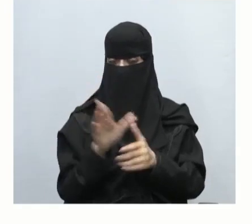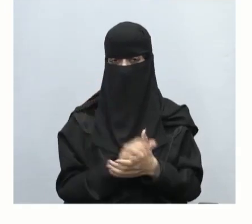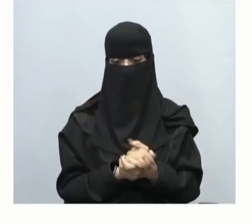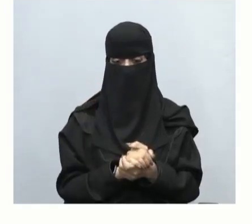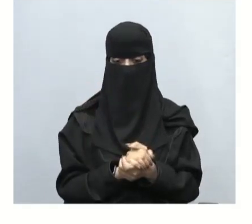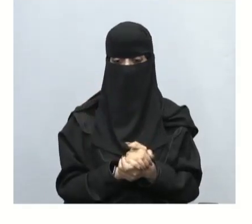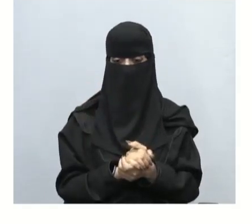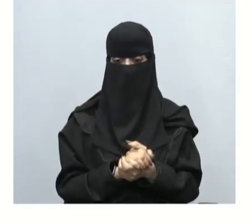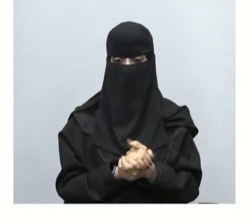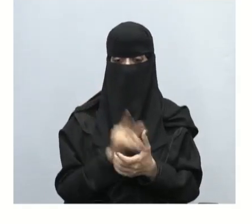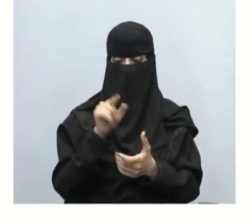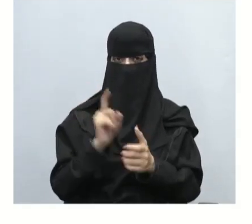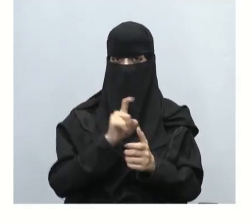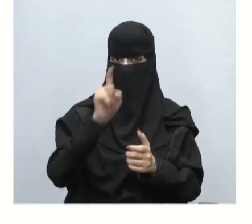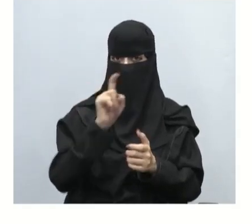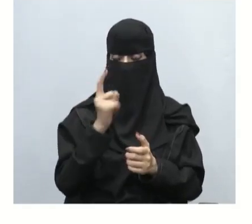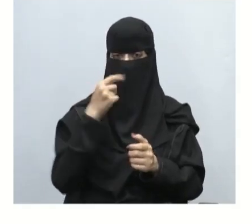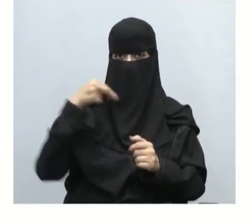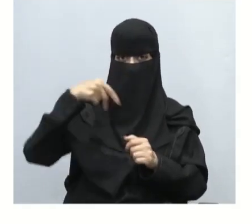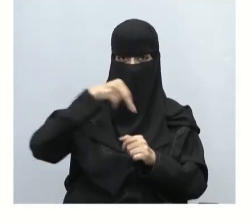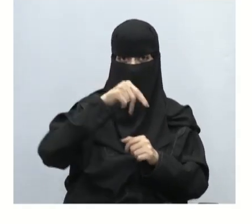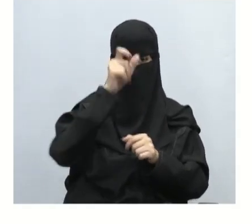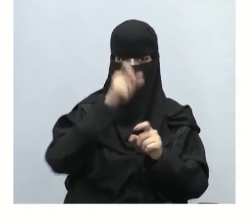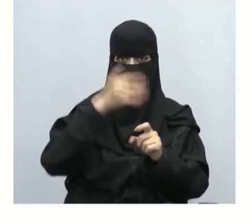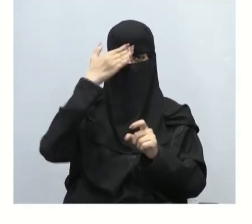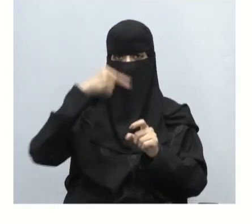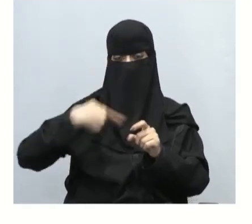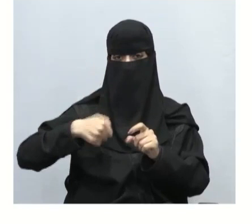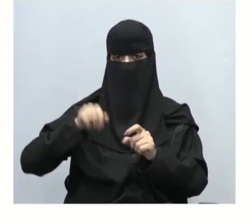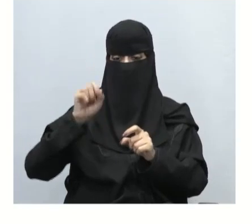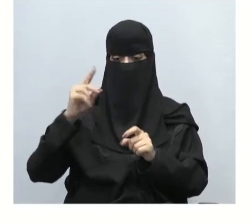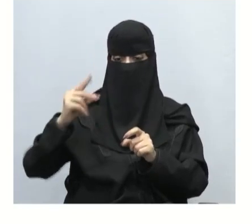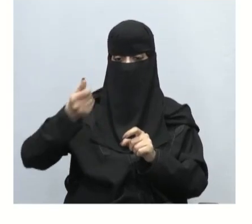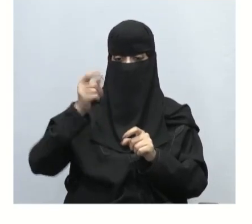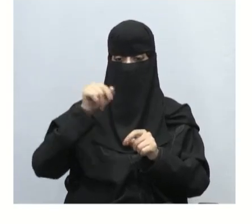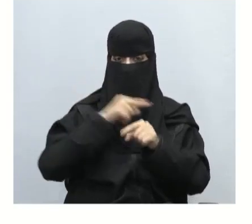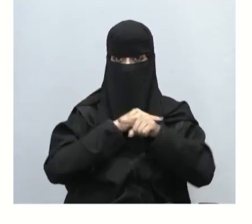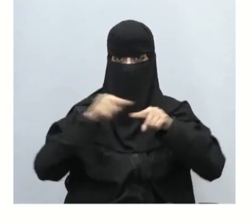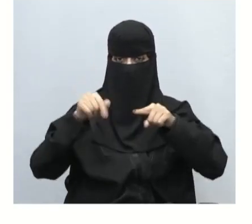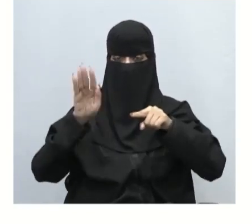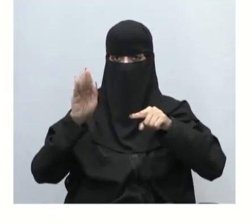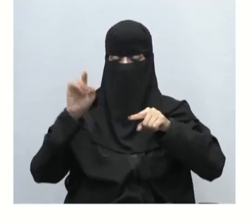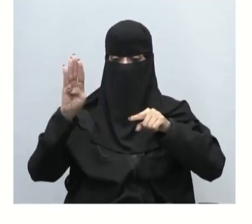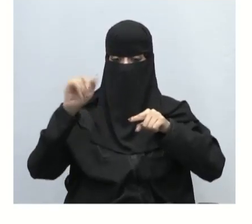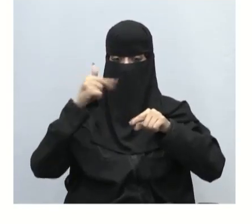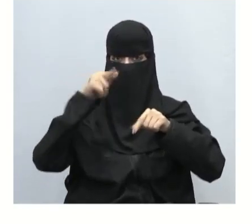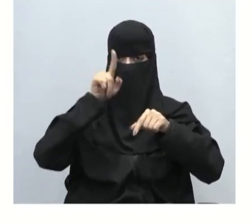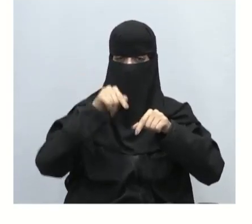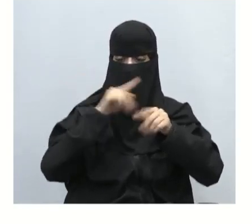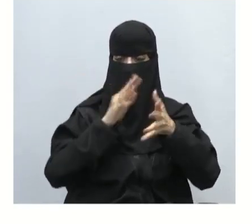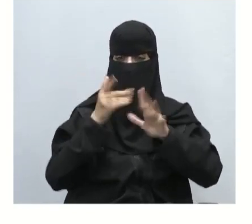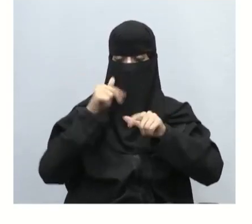الصحيحه السؤال الاول يركض طارق مسافه س كيل متر في كل يوم من الايام الاثنين